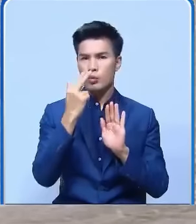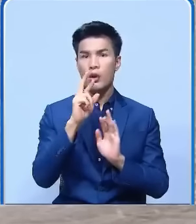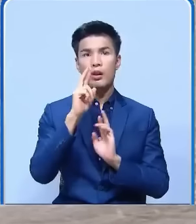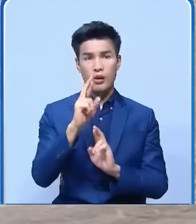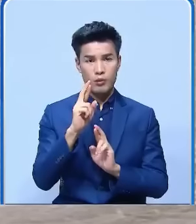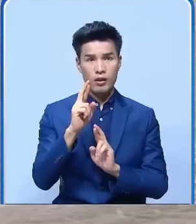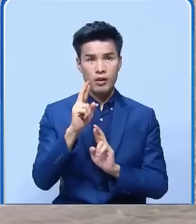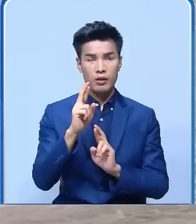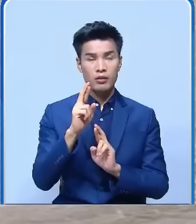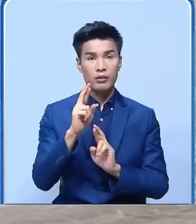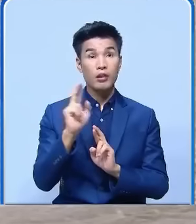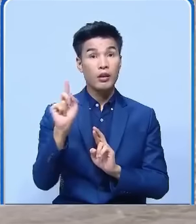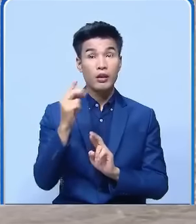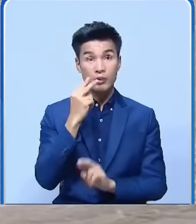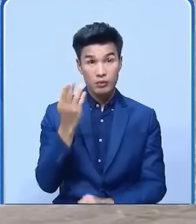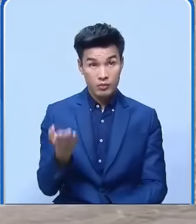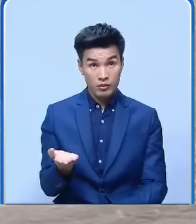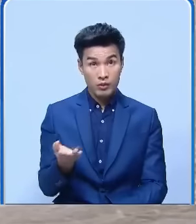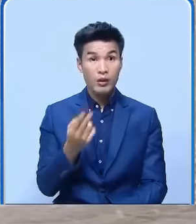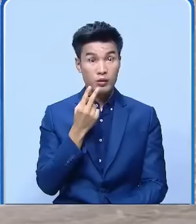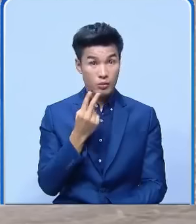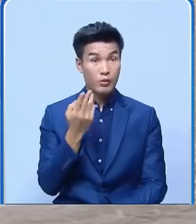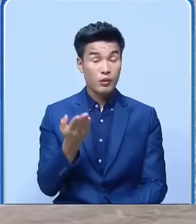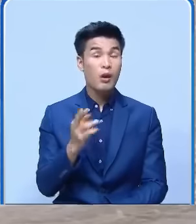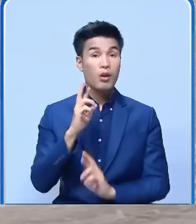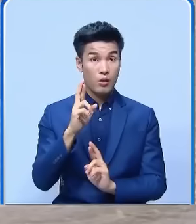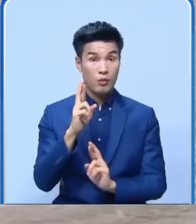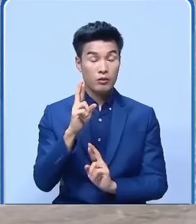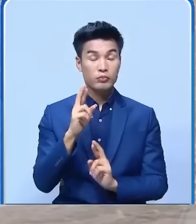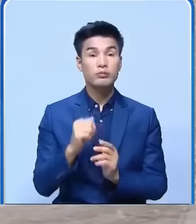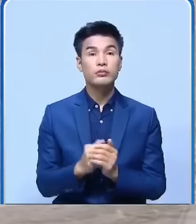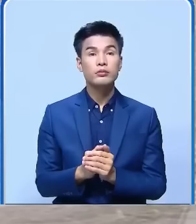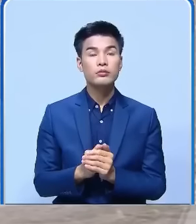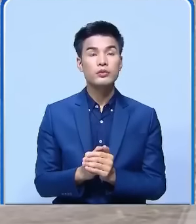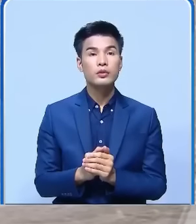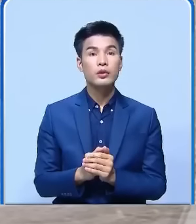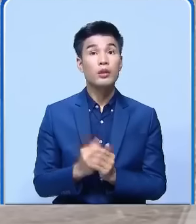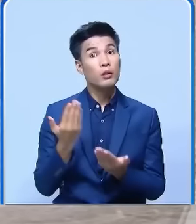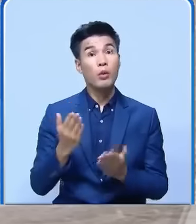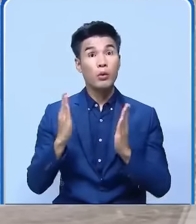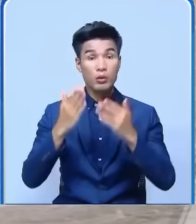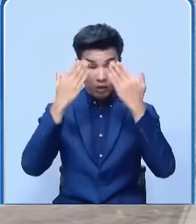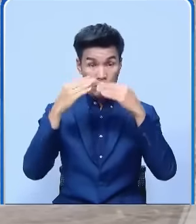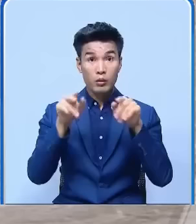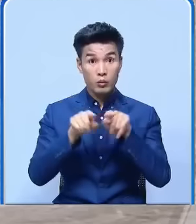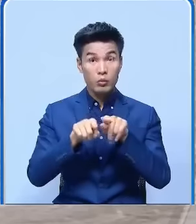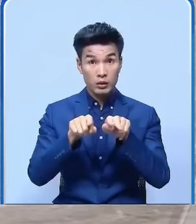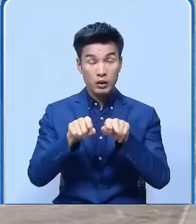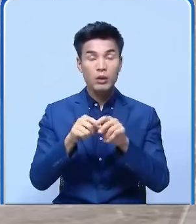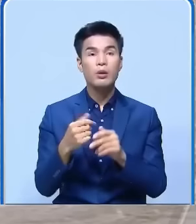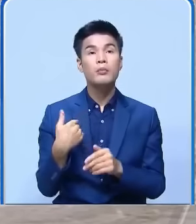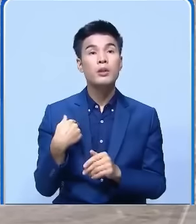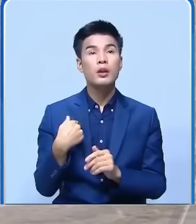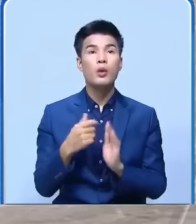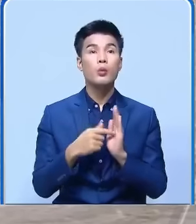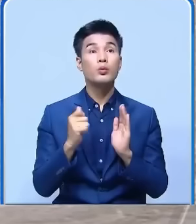คะคุณผู้ฟังที่กำลังรับฟังอยู่ทางวิทยุนะคะพี่น้องคนตาบอดฟังไปด้วยกันตรงนี้นะคะก็มีที่อุทัย